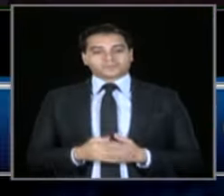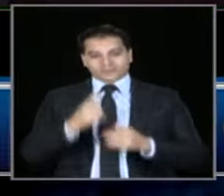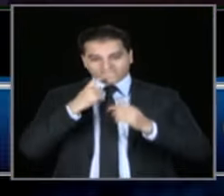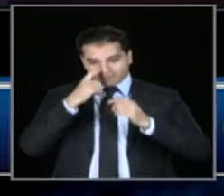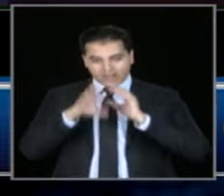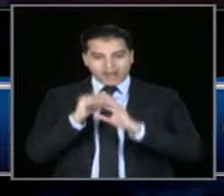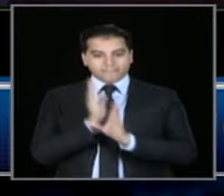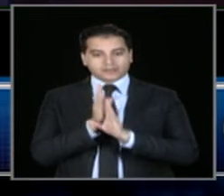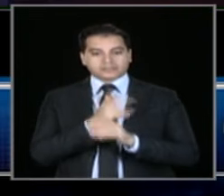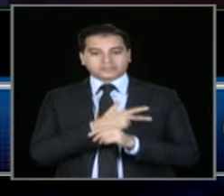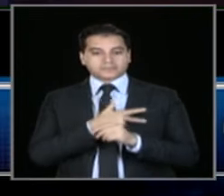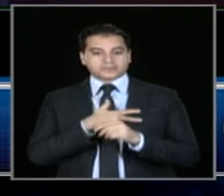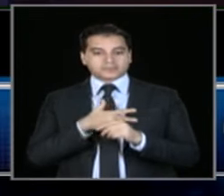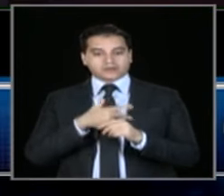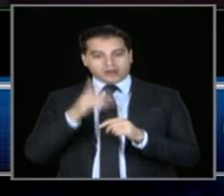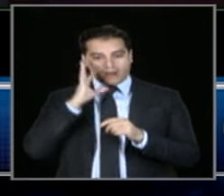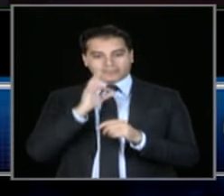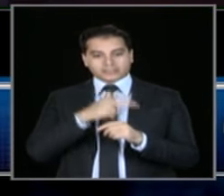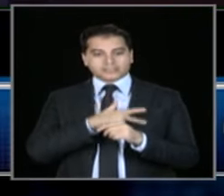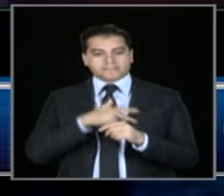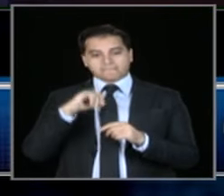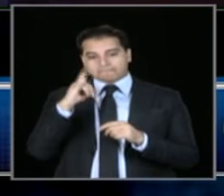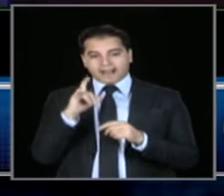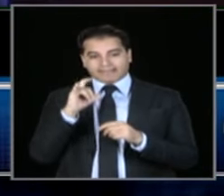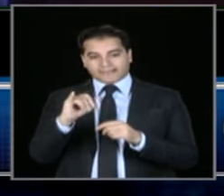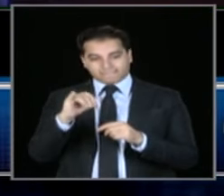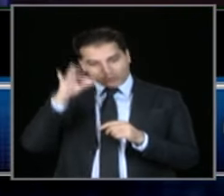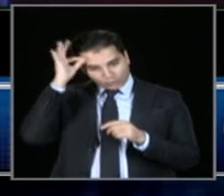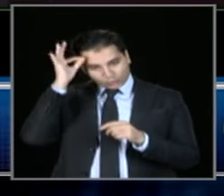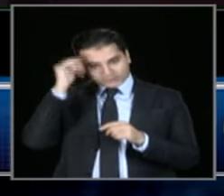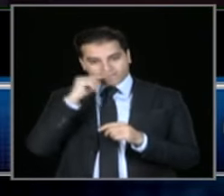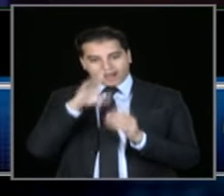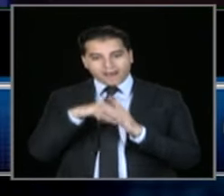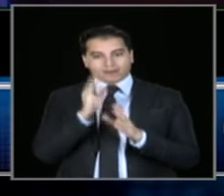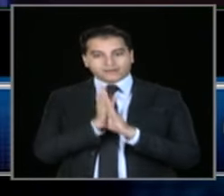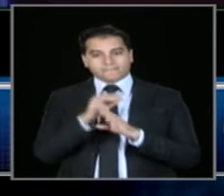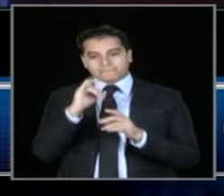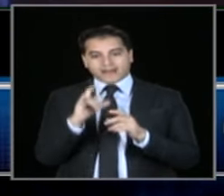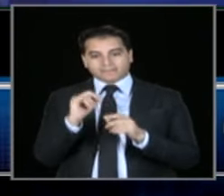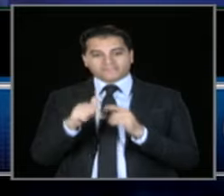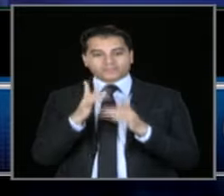فنون، فنانة تونسية قامت بدور مريم في مسلسل أبو جبل، فمن هي؟